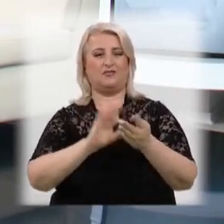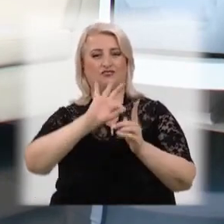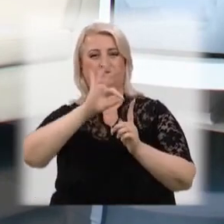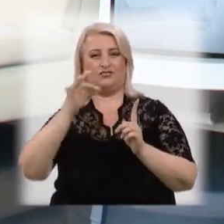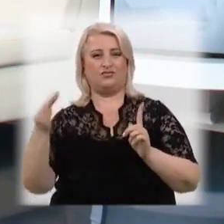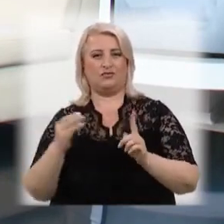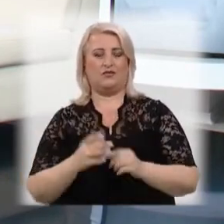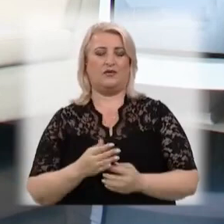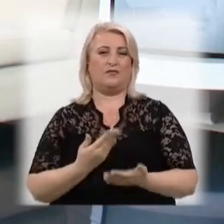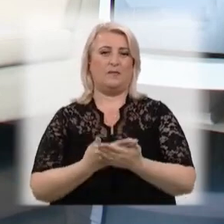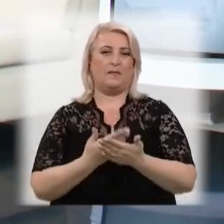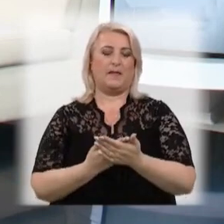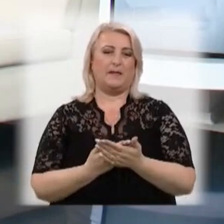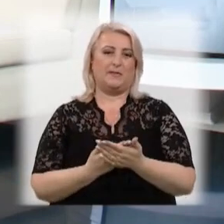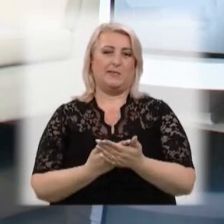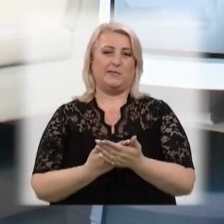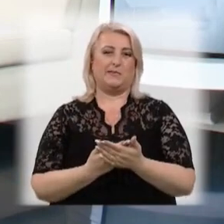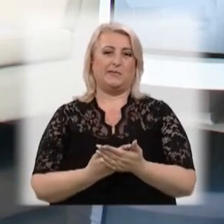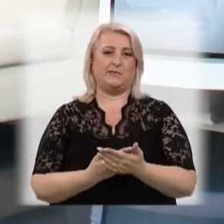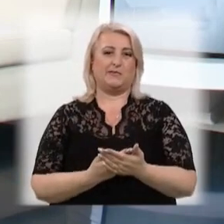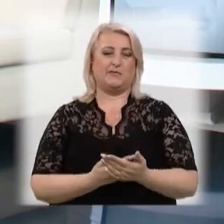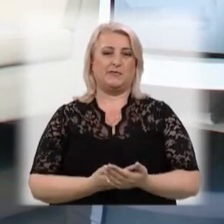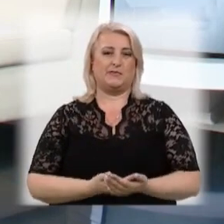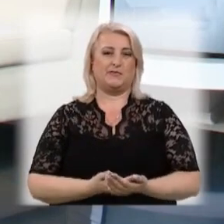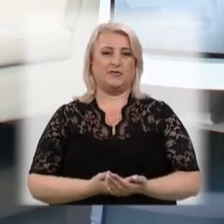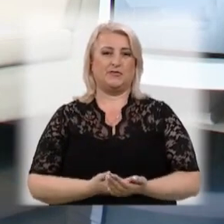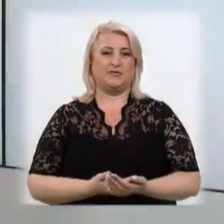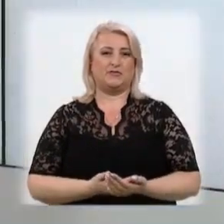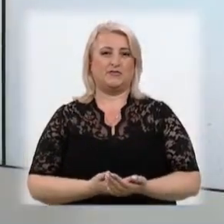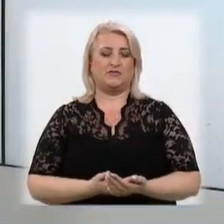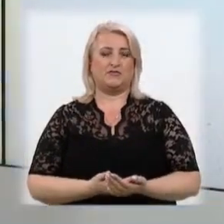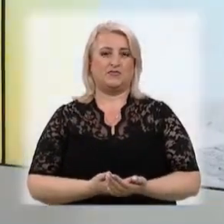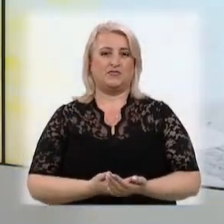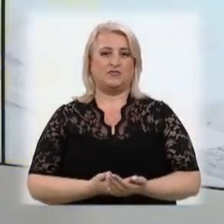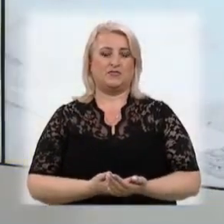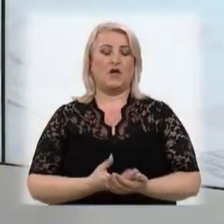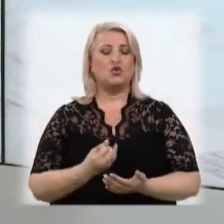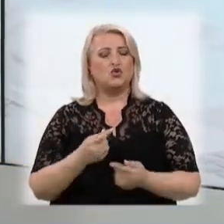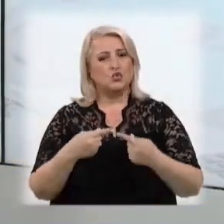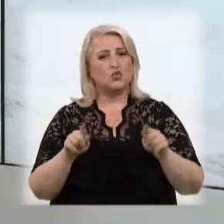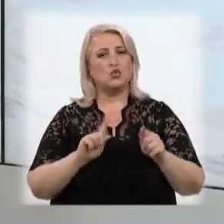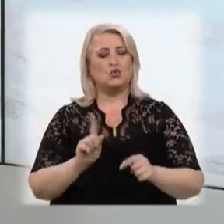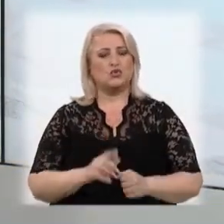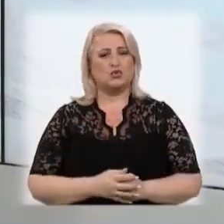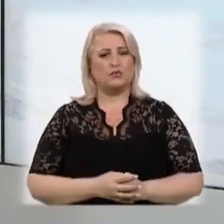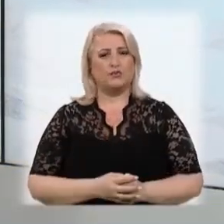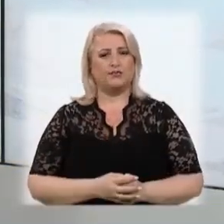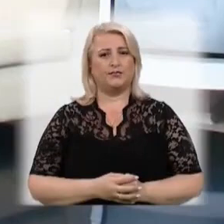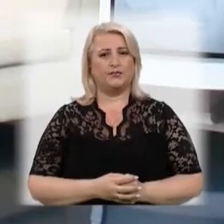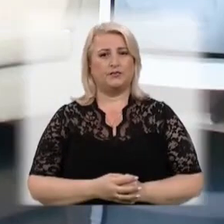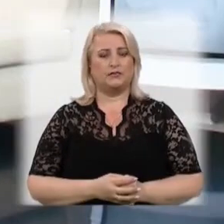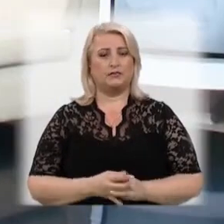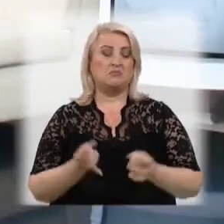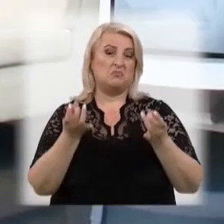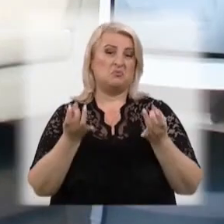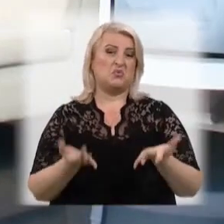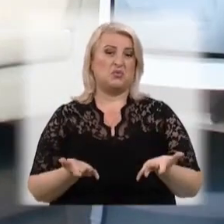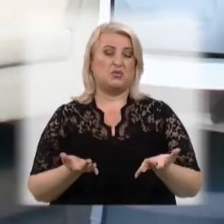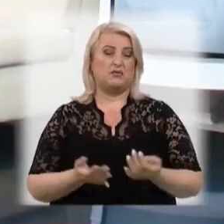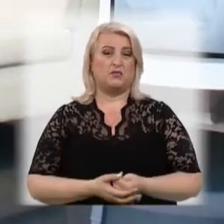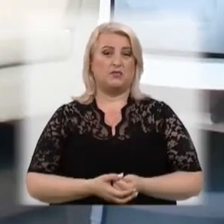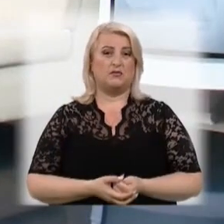citate din Schopenhauer la produse pretează sau nu Bun si altceva pur și simplu